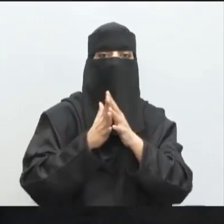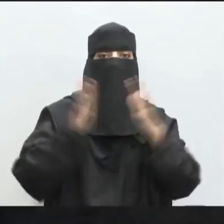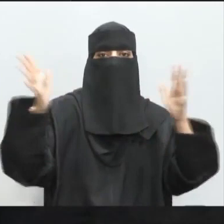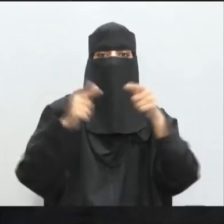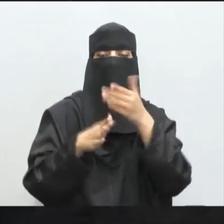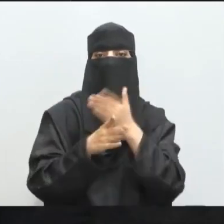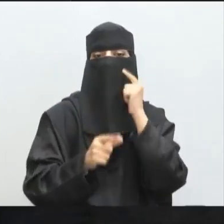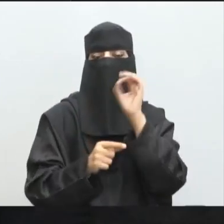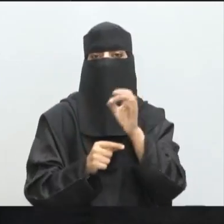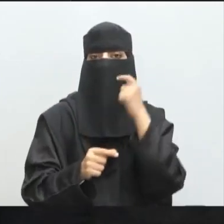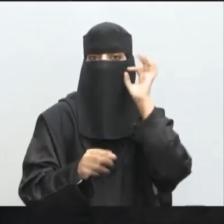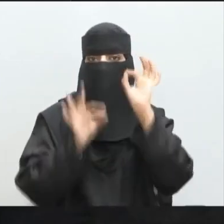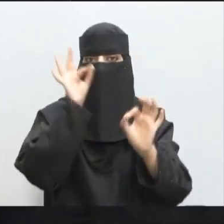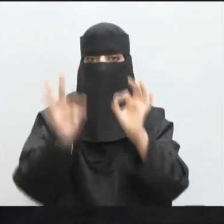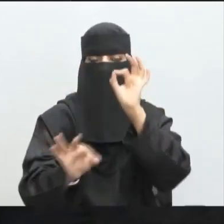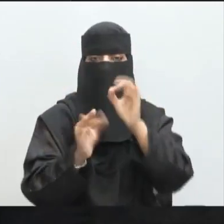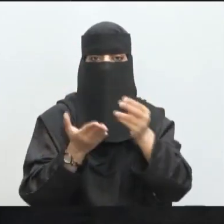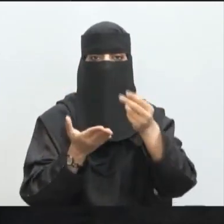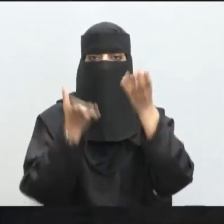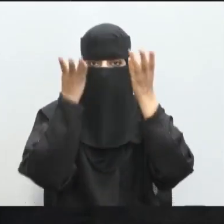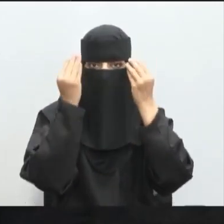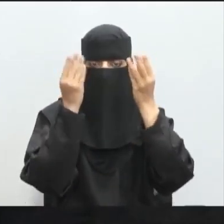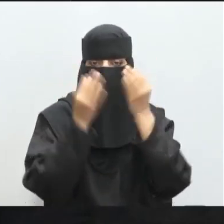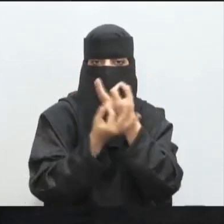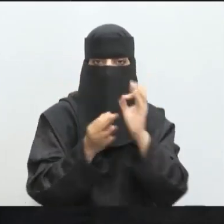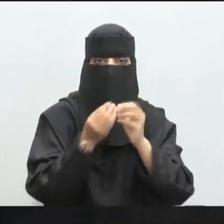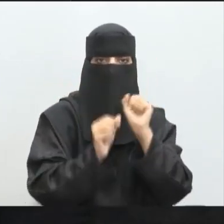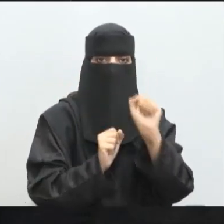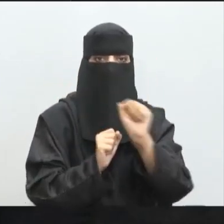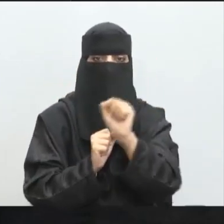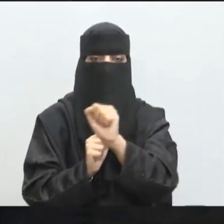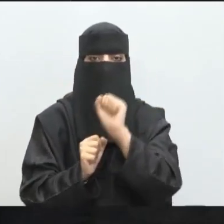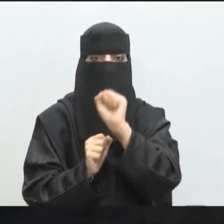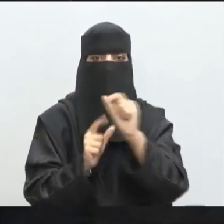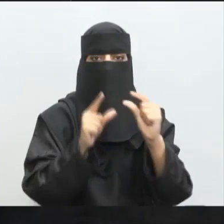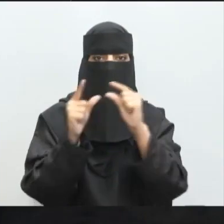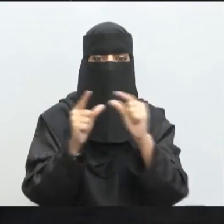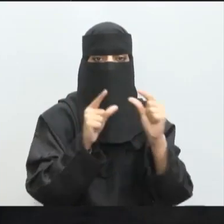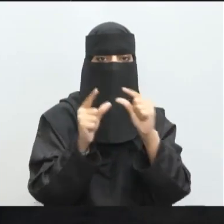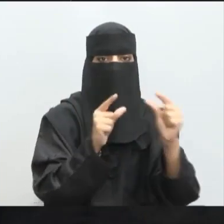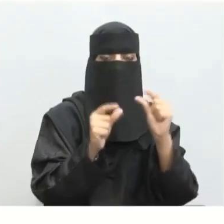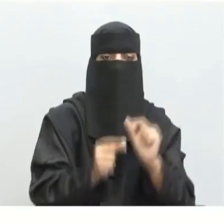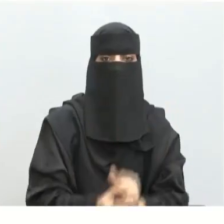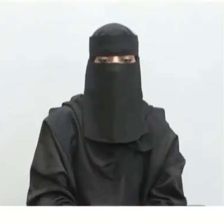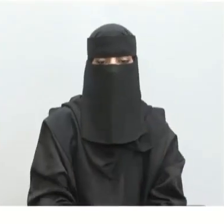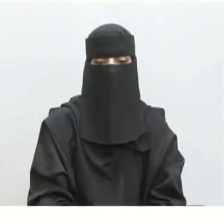نعرف قراءه الخريطه ومعرفه معلوماتها وكل لون وما يدل عليه من